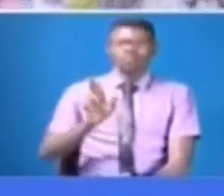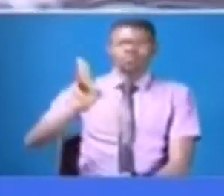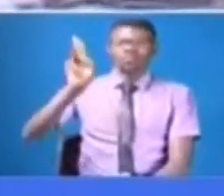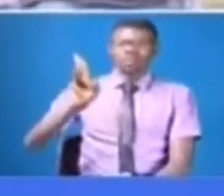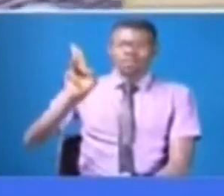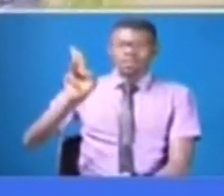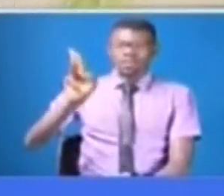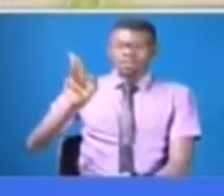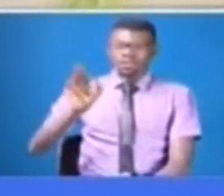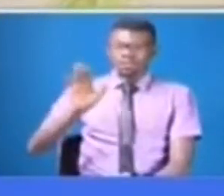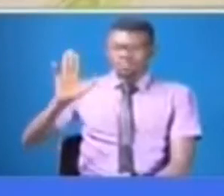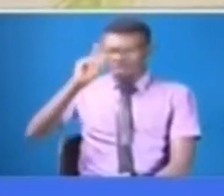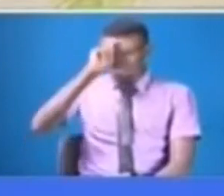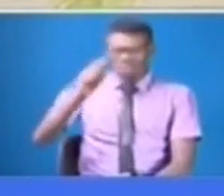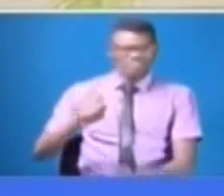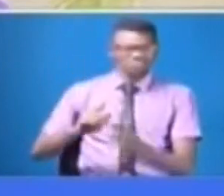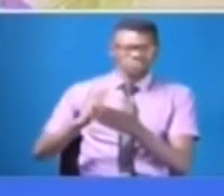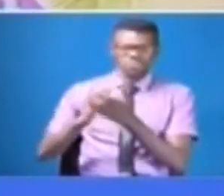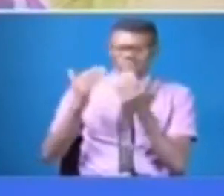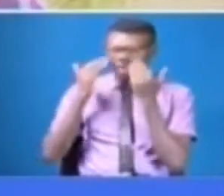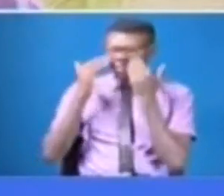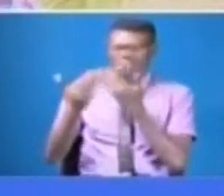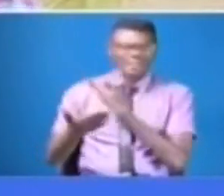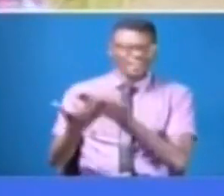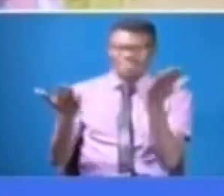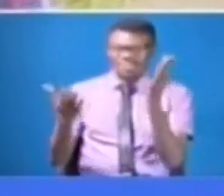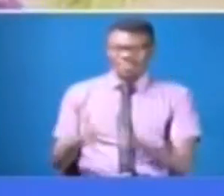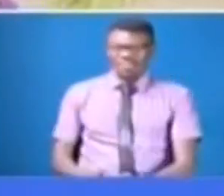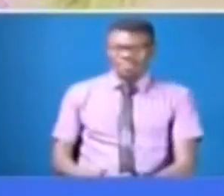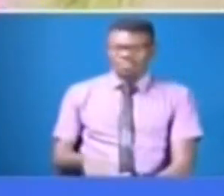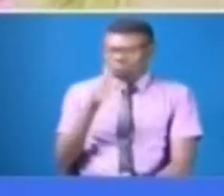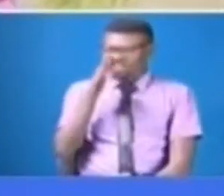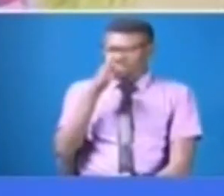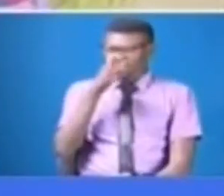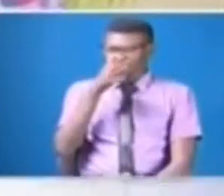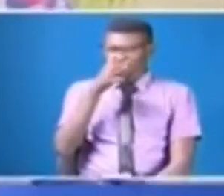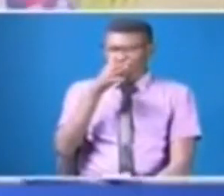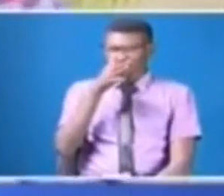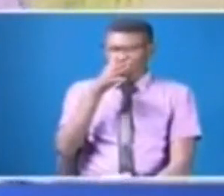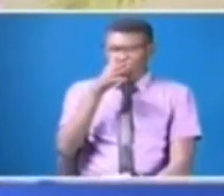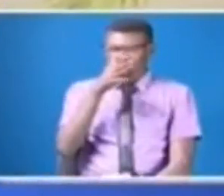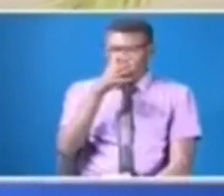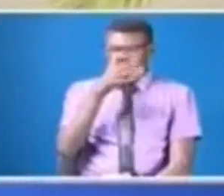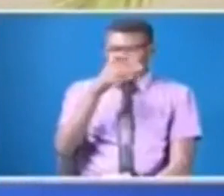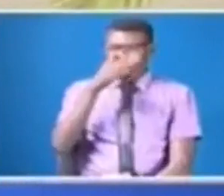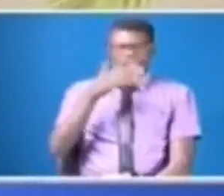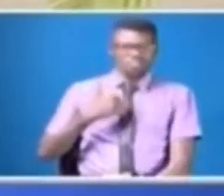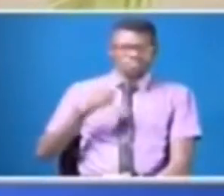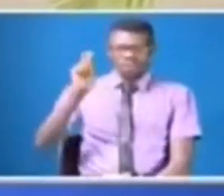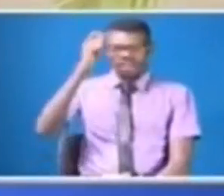That loyalty is hollow. That loyalty is a lie. Wacha kudanganya wa